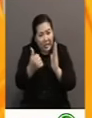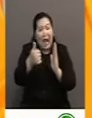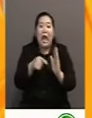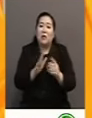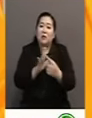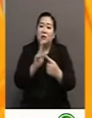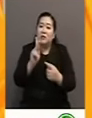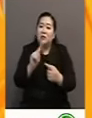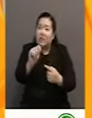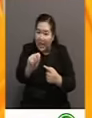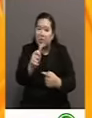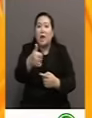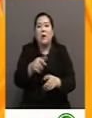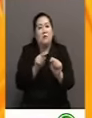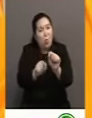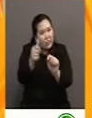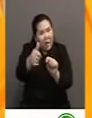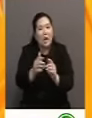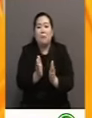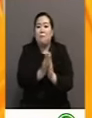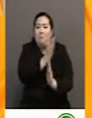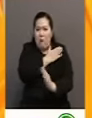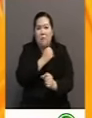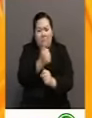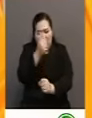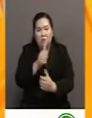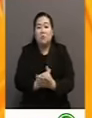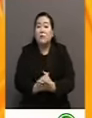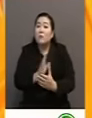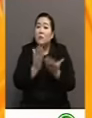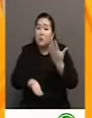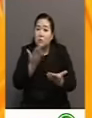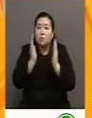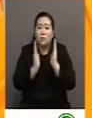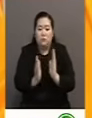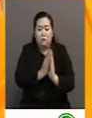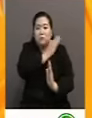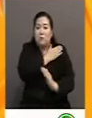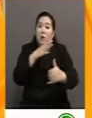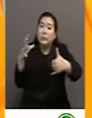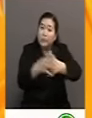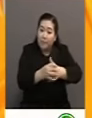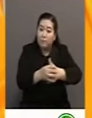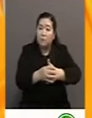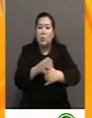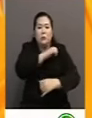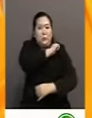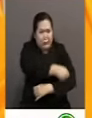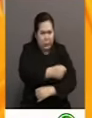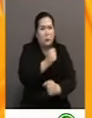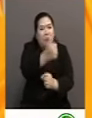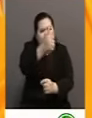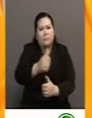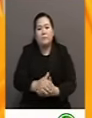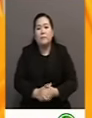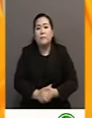าะหรือในกรณีเจ้าพนักงานจับกุมพระธรรมชโยก็มีอำนาจสึกหรือให้สละสมณเพศได้ค่ะประเด็นที่สองที่